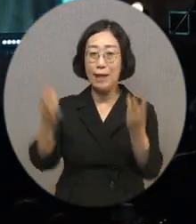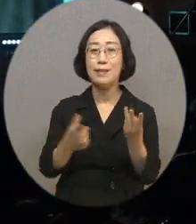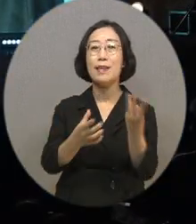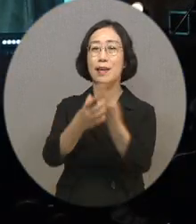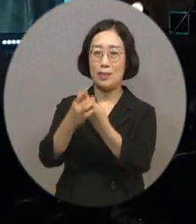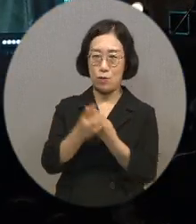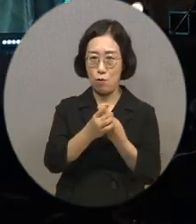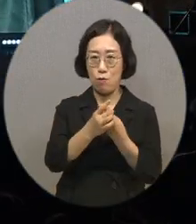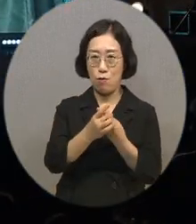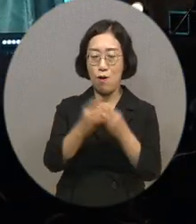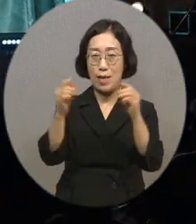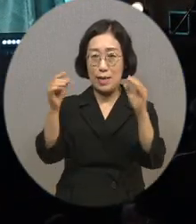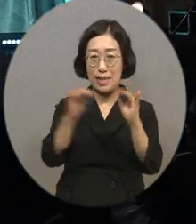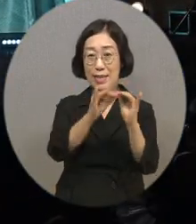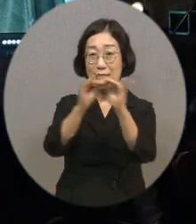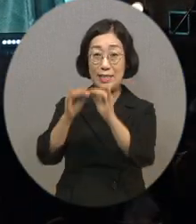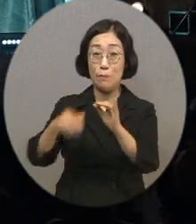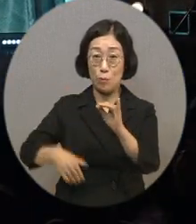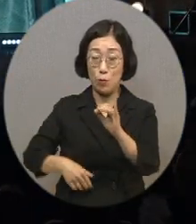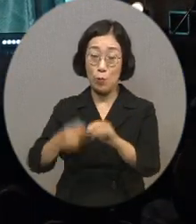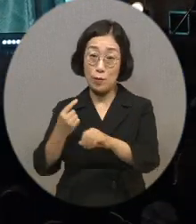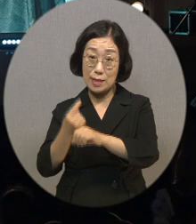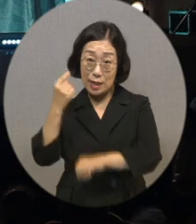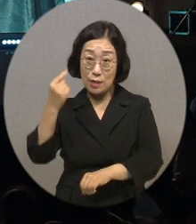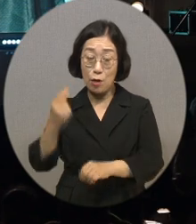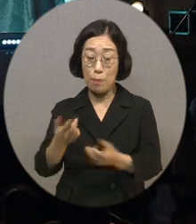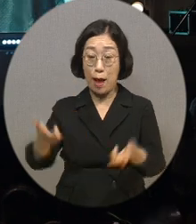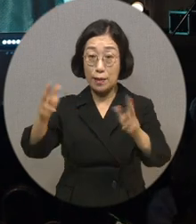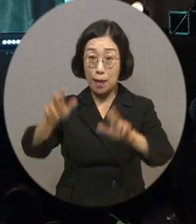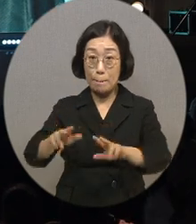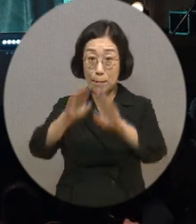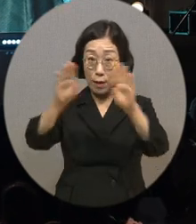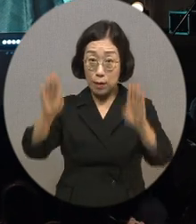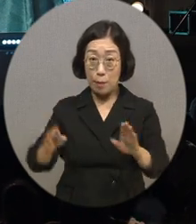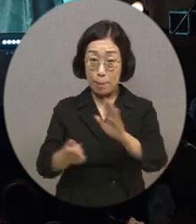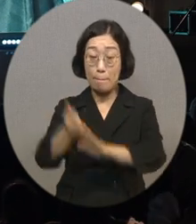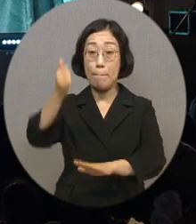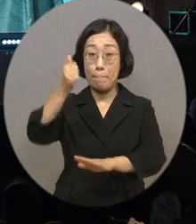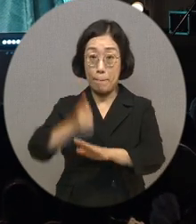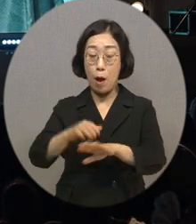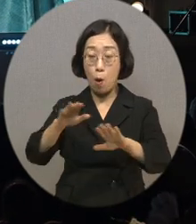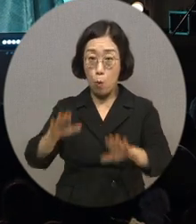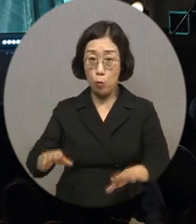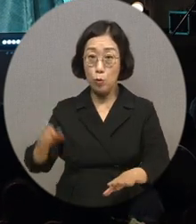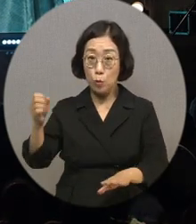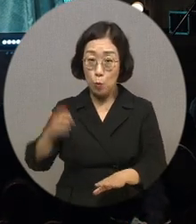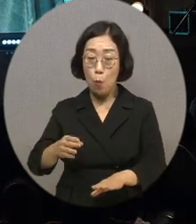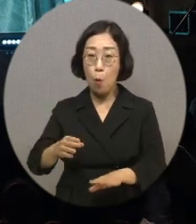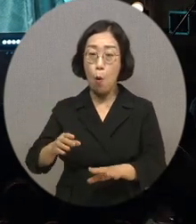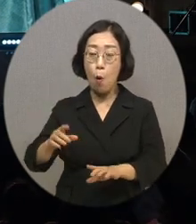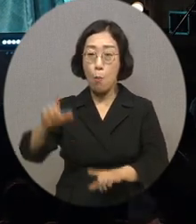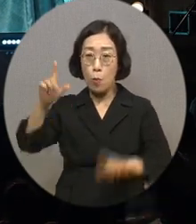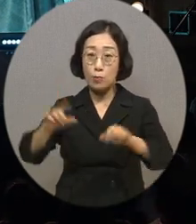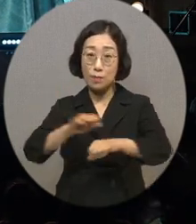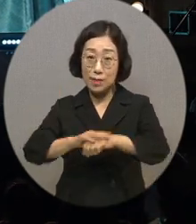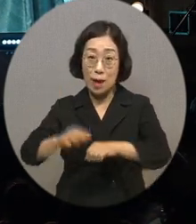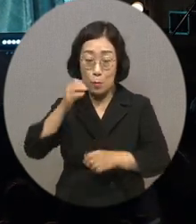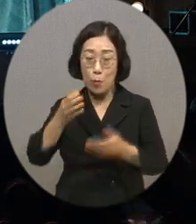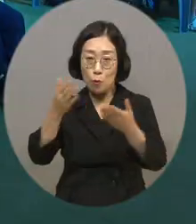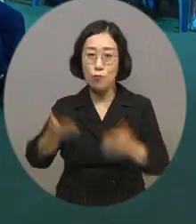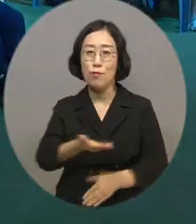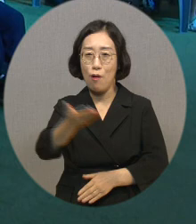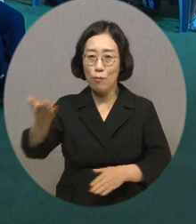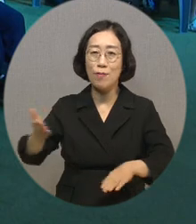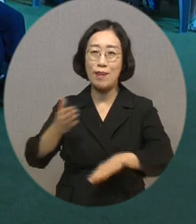지난해 정원박람회에 이어 또다시 자랑스러운 순천 시민임을 스스로 보여준 시민들에게 깊이 감사드린다고